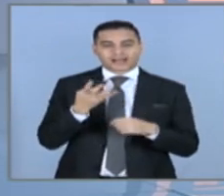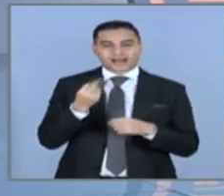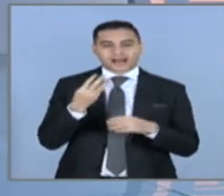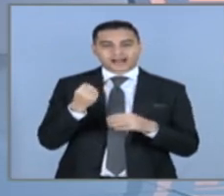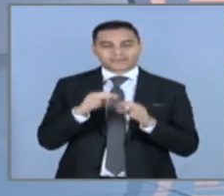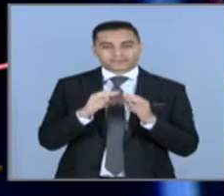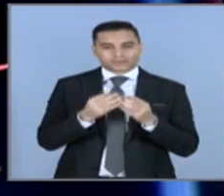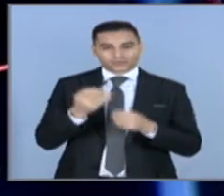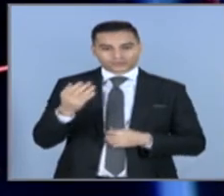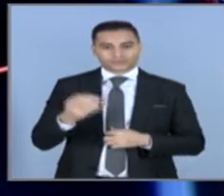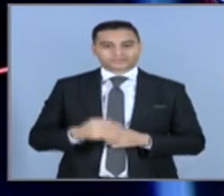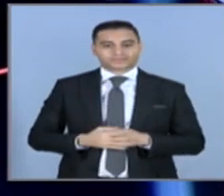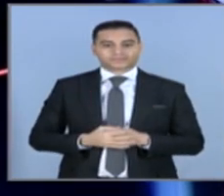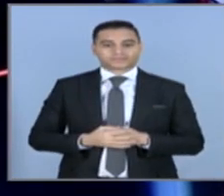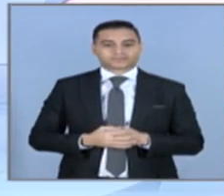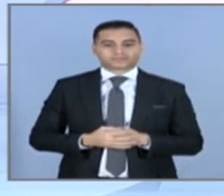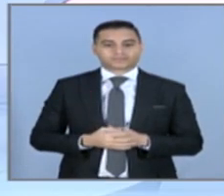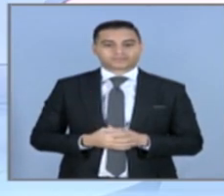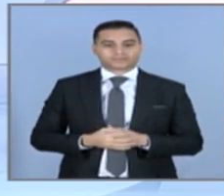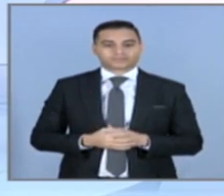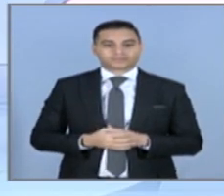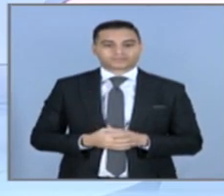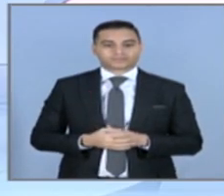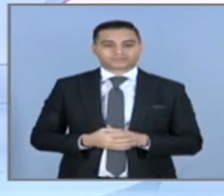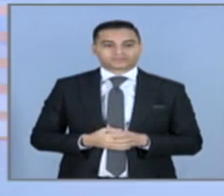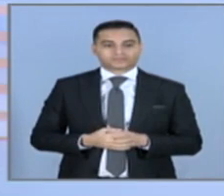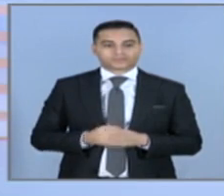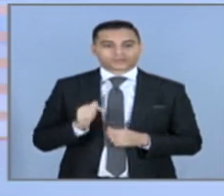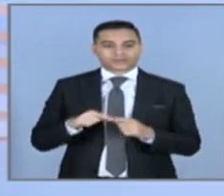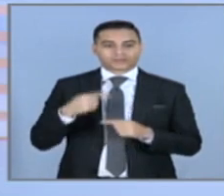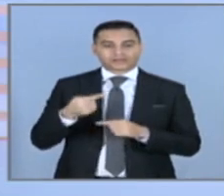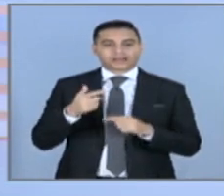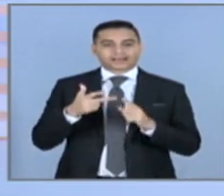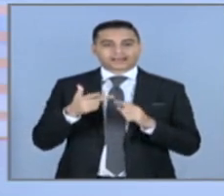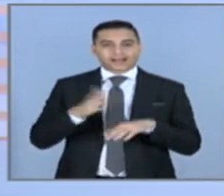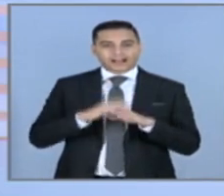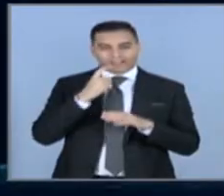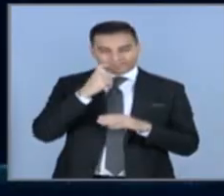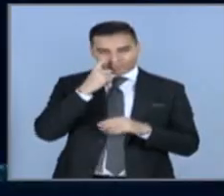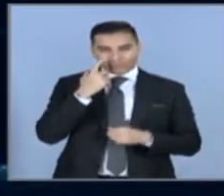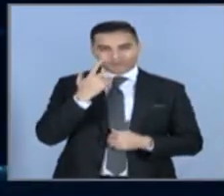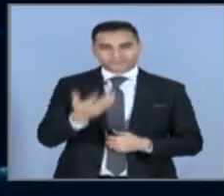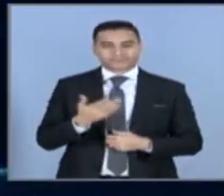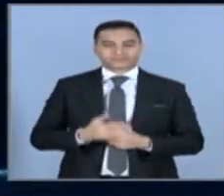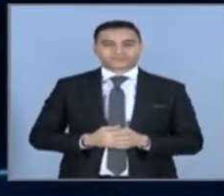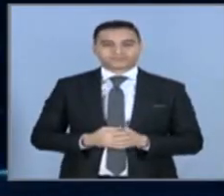مسيحة، 40 عيلة أبو ضيف. ودلوقتي مع الفقرة الثالثة، فقرة الفنون.